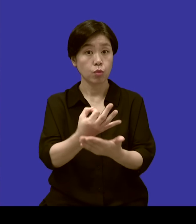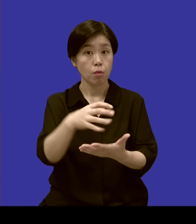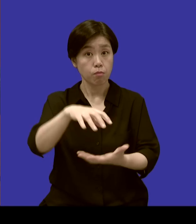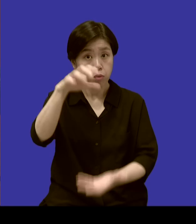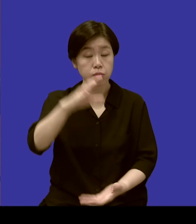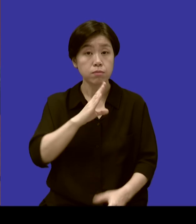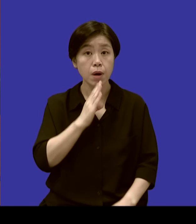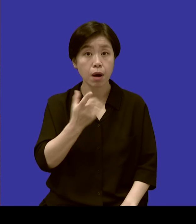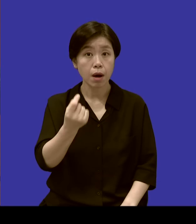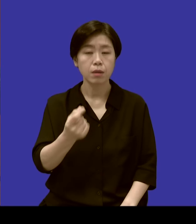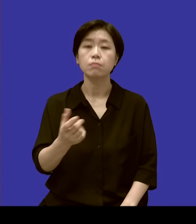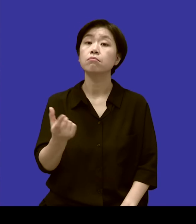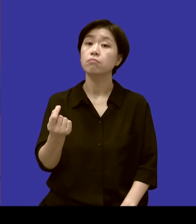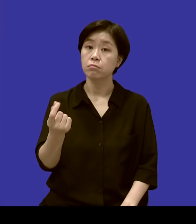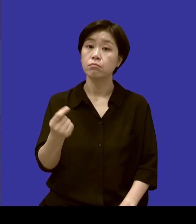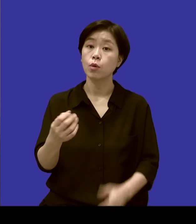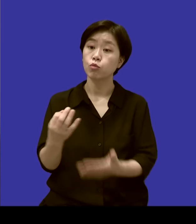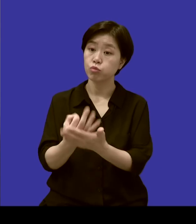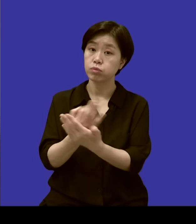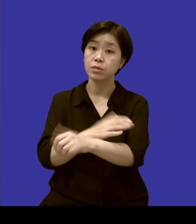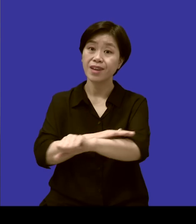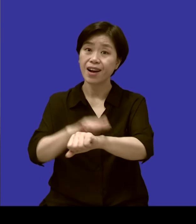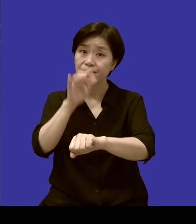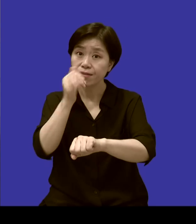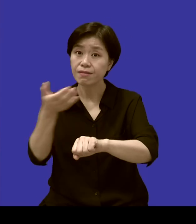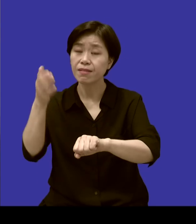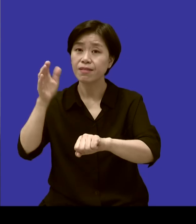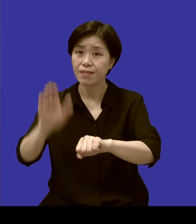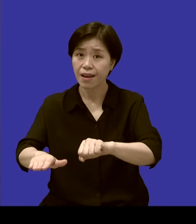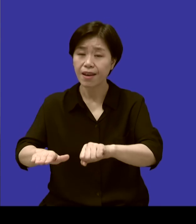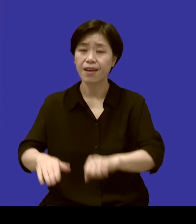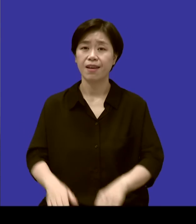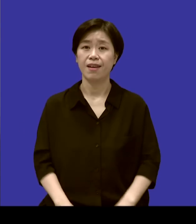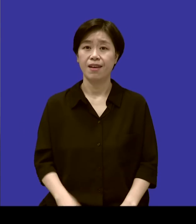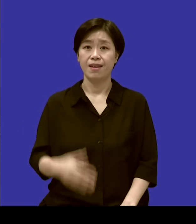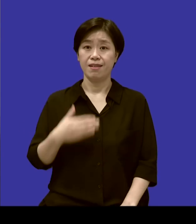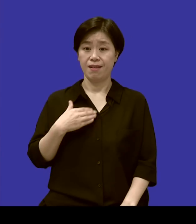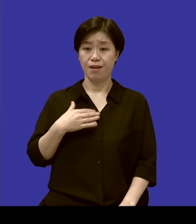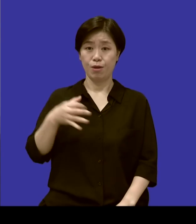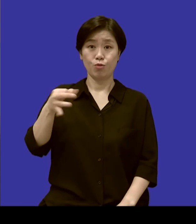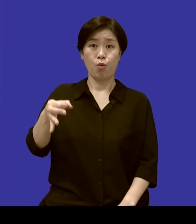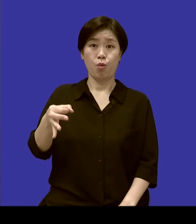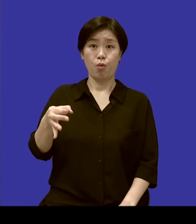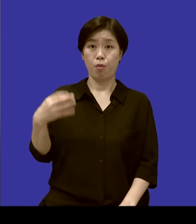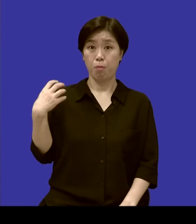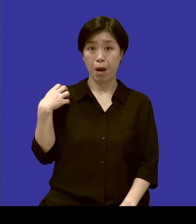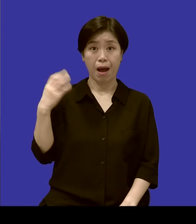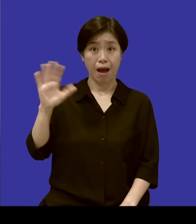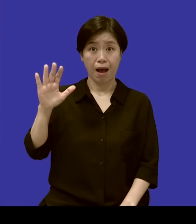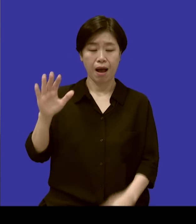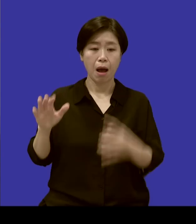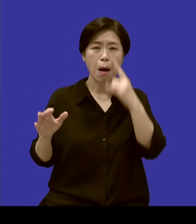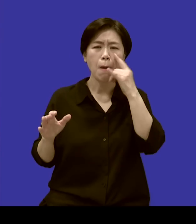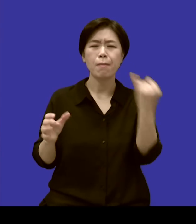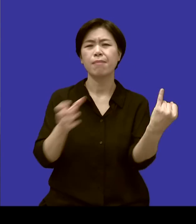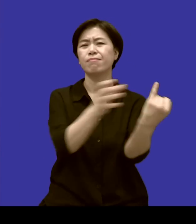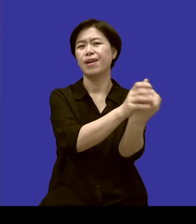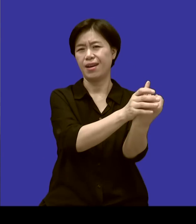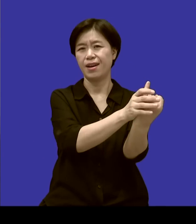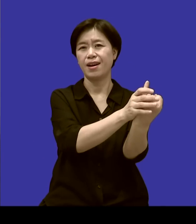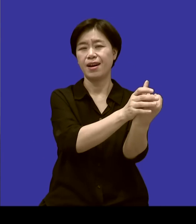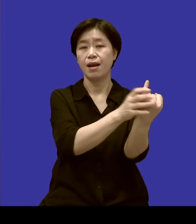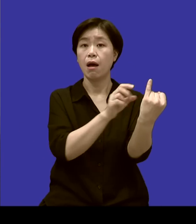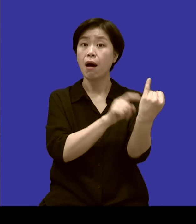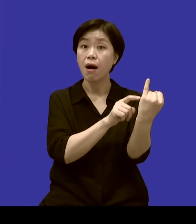그래서 이제 돈을 많이 어느 정도 모았는데 네. 제가 엄마한테 맡겼어요. 돈을 맡겼어요. 예. 그래서 엄마는 그거를